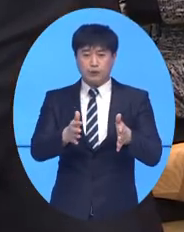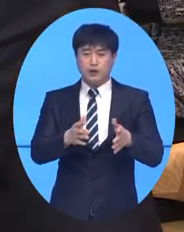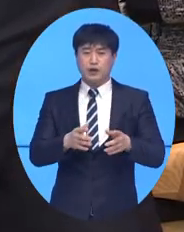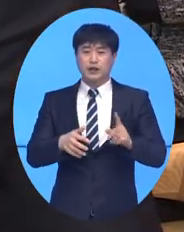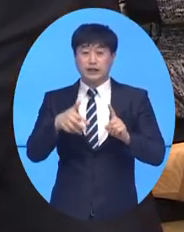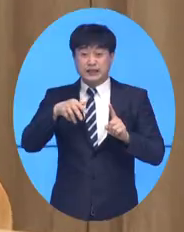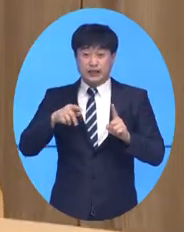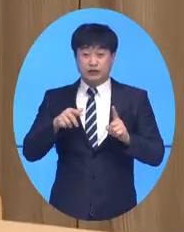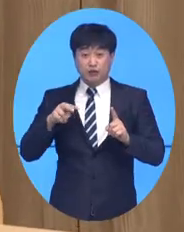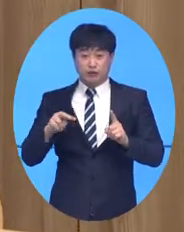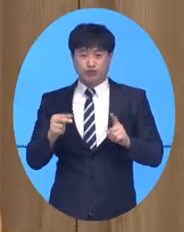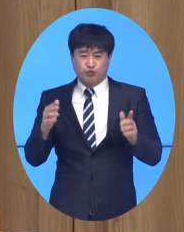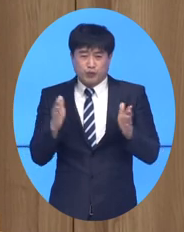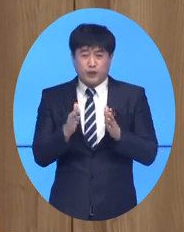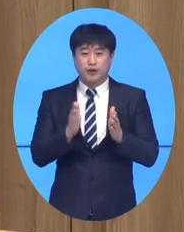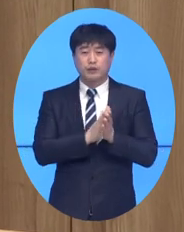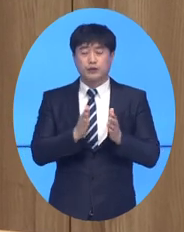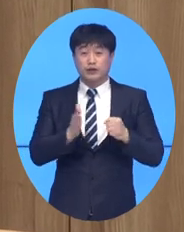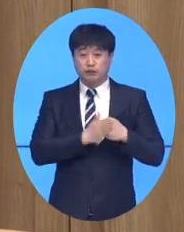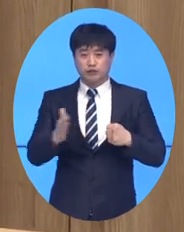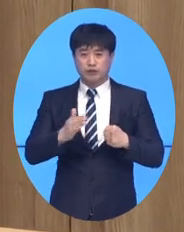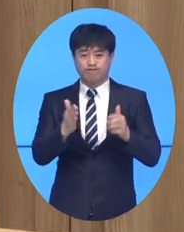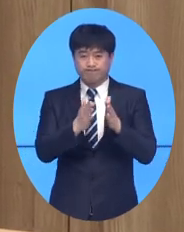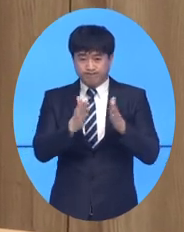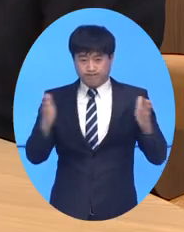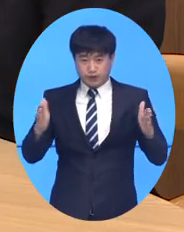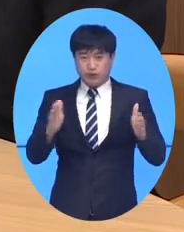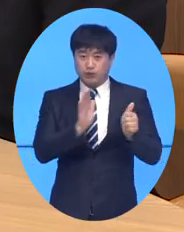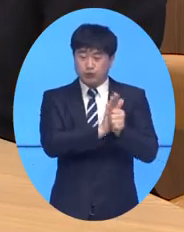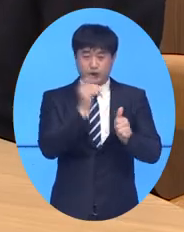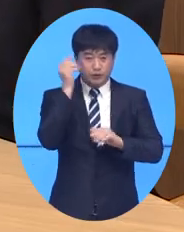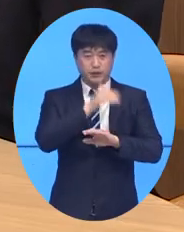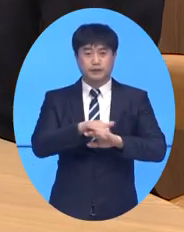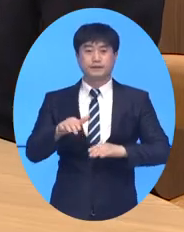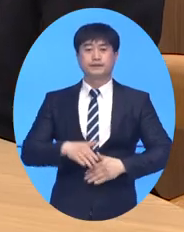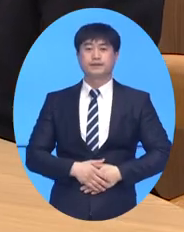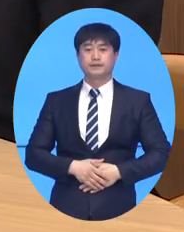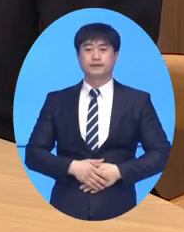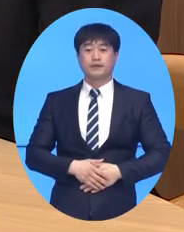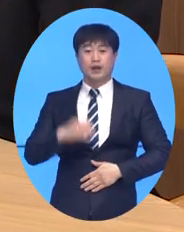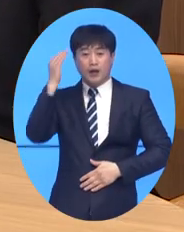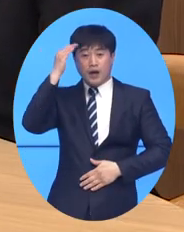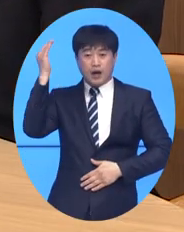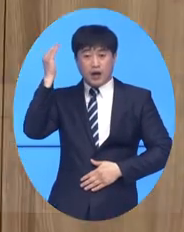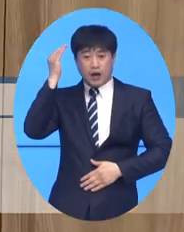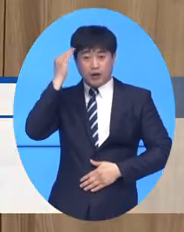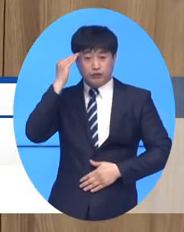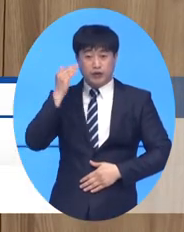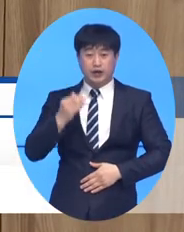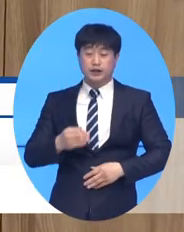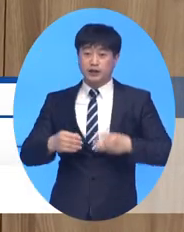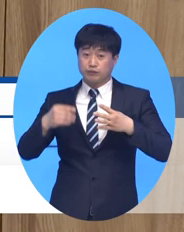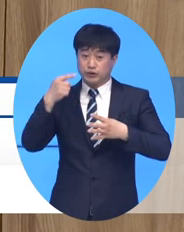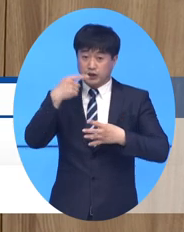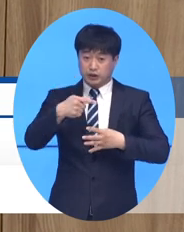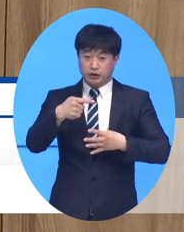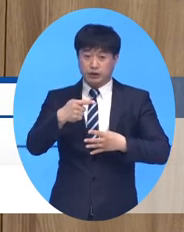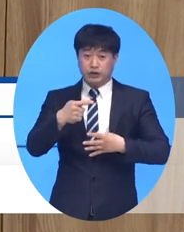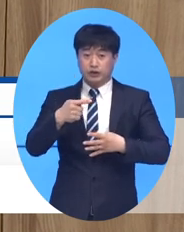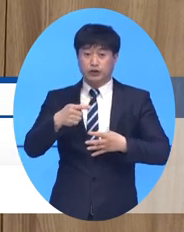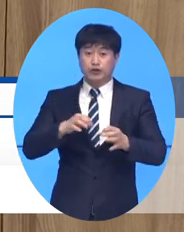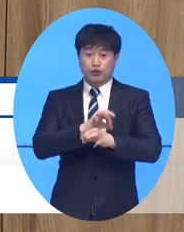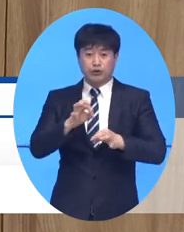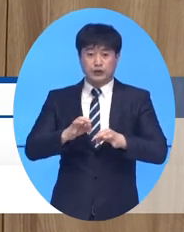정체가 발생하는데 도로를 확대해 해결할 수 있도록 지원할 계획입니다. 대한민국 인구의 4분의 1에